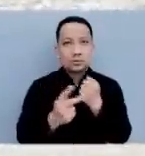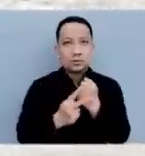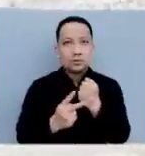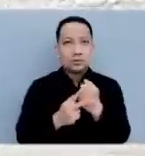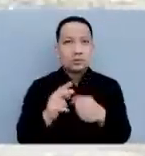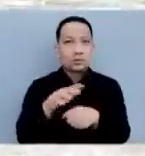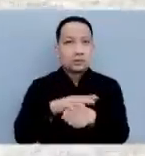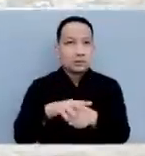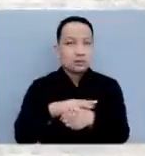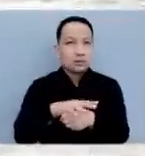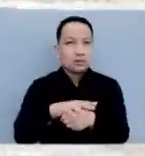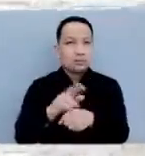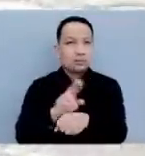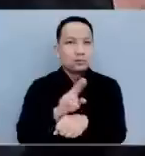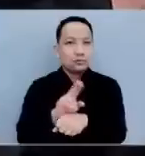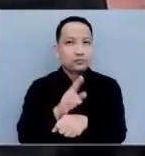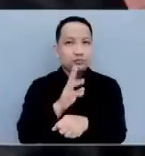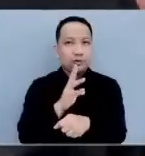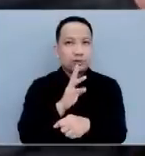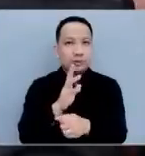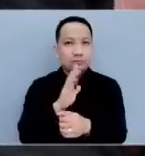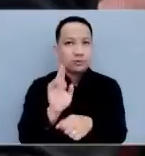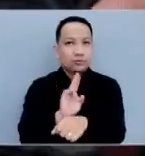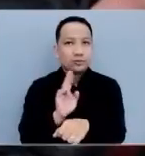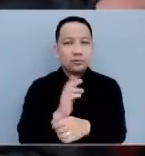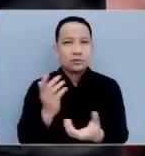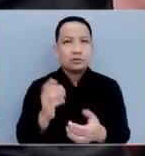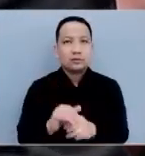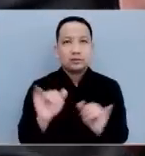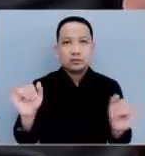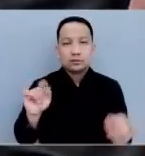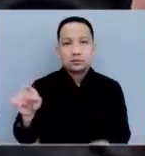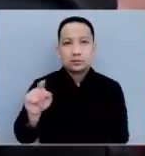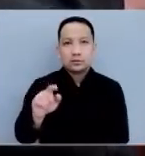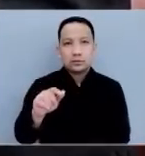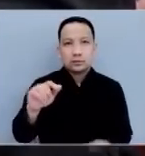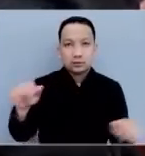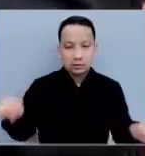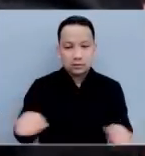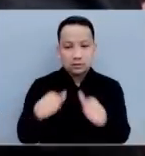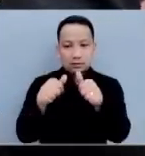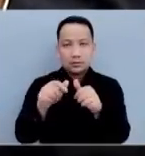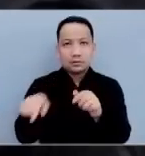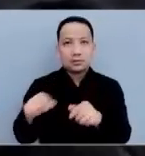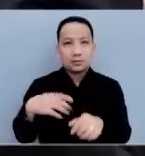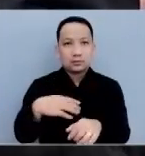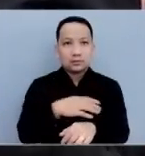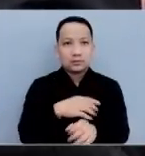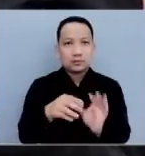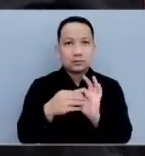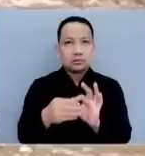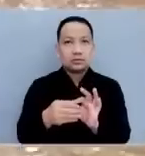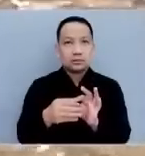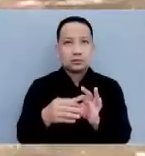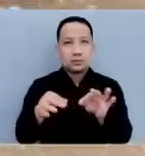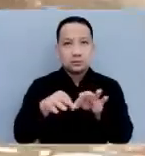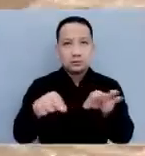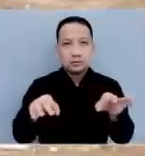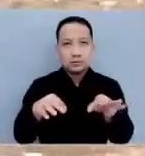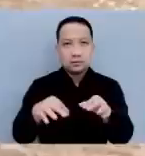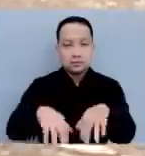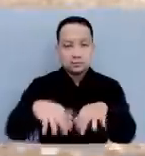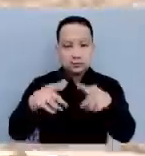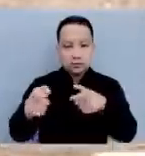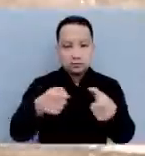use. Kaisa rin si House Ways and Means Committee Chair at Albay Congressman Joey Salceda sa panawagan sa flood control plan, hindi lang sa